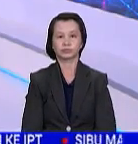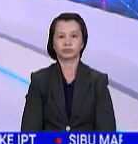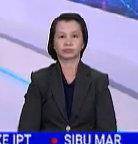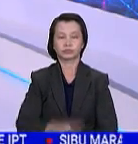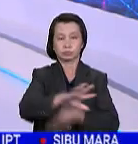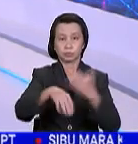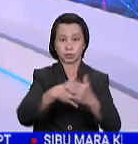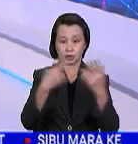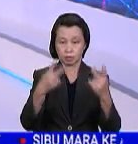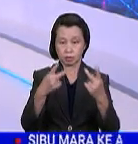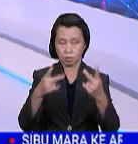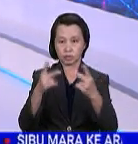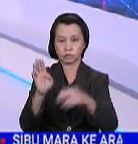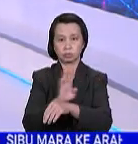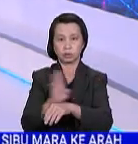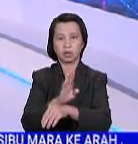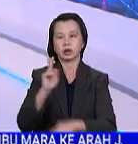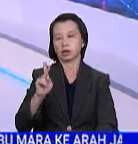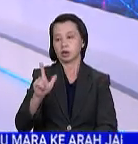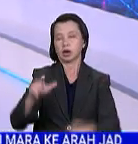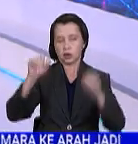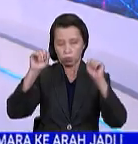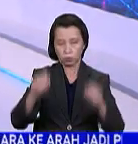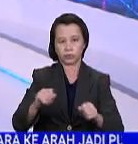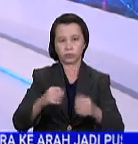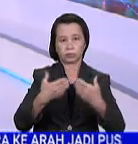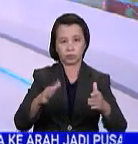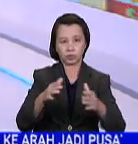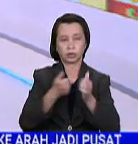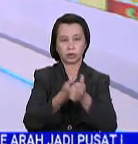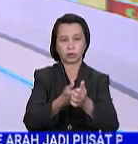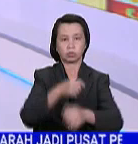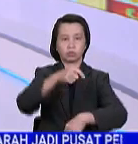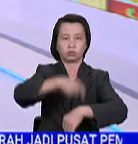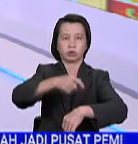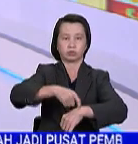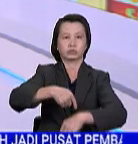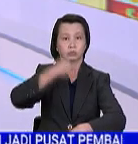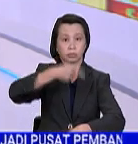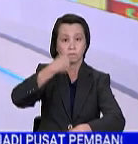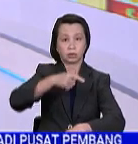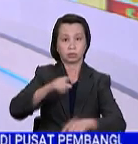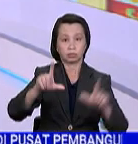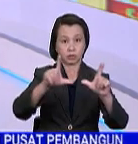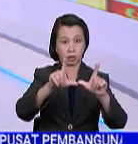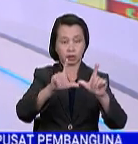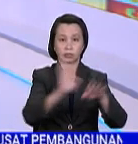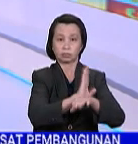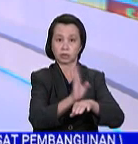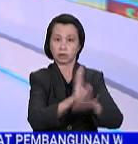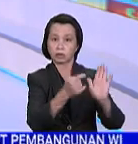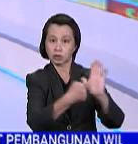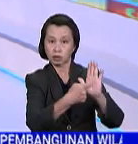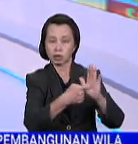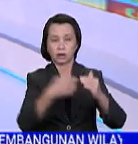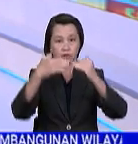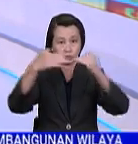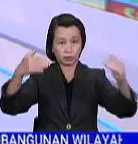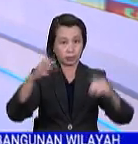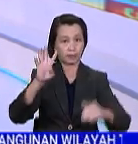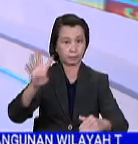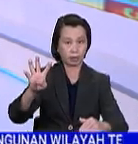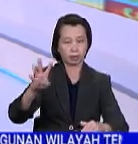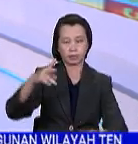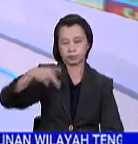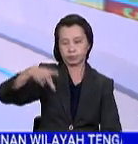Sebuah premis perniagaan di ibu kota dibenarkan beroperasi mengikut waktu operasi yang dinyatakan pada lesen perniagaan ketika fasa 4